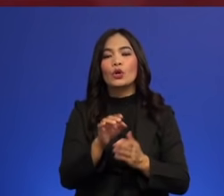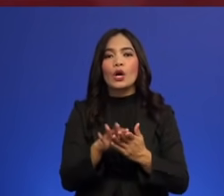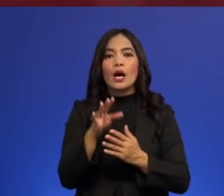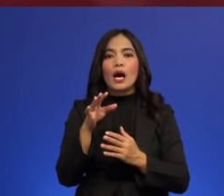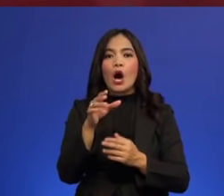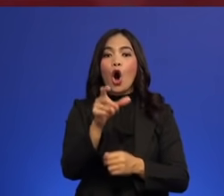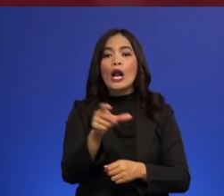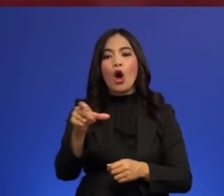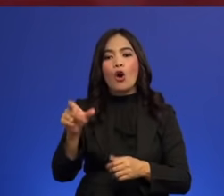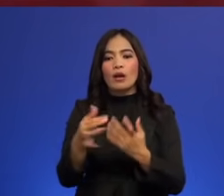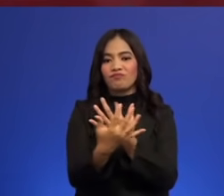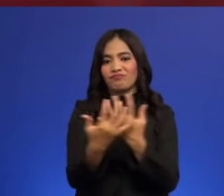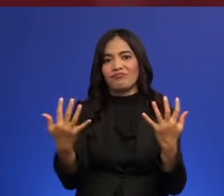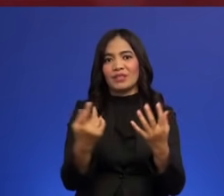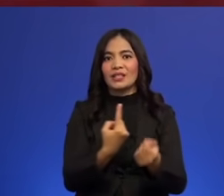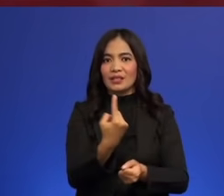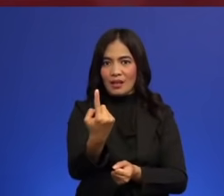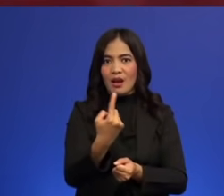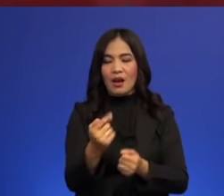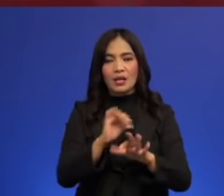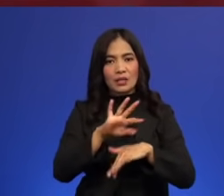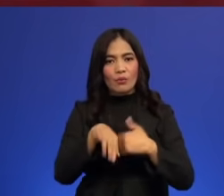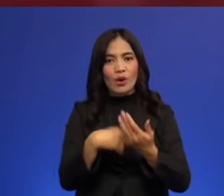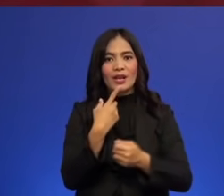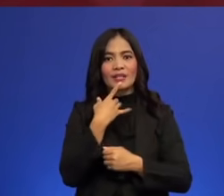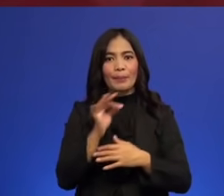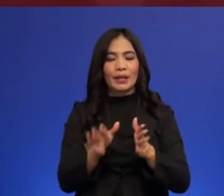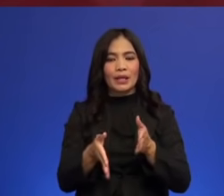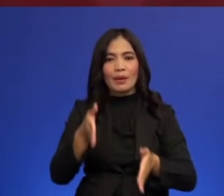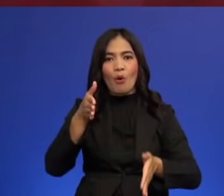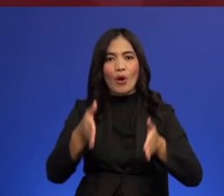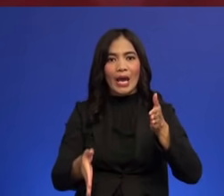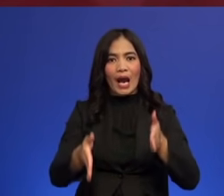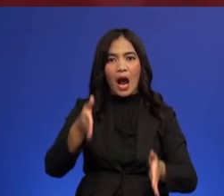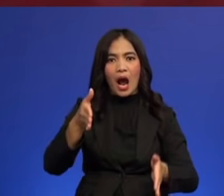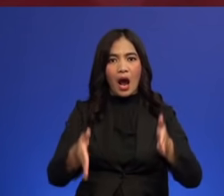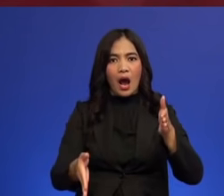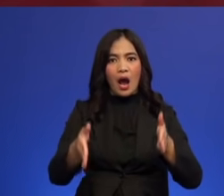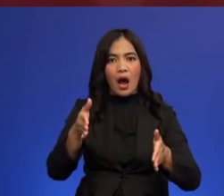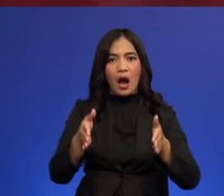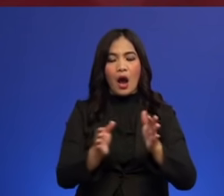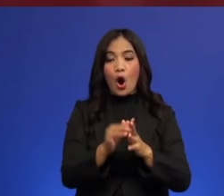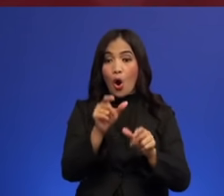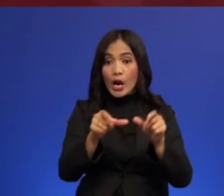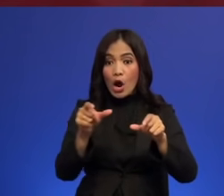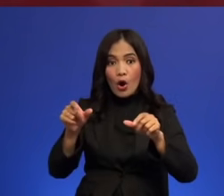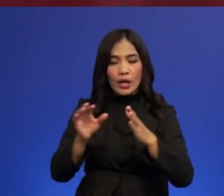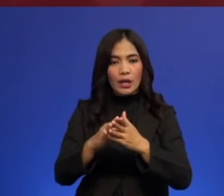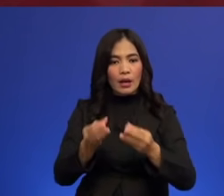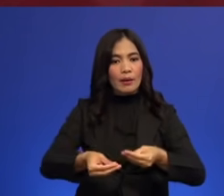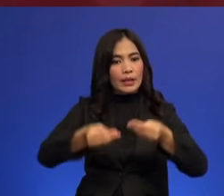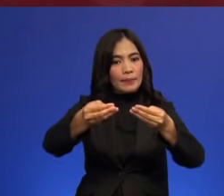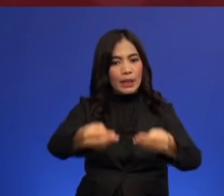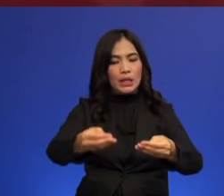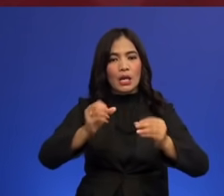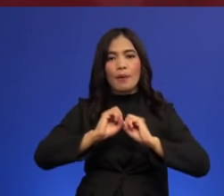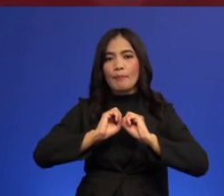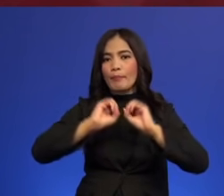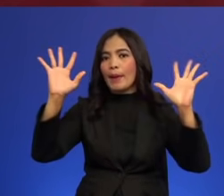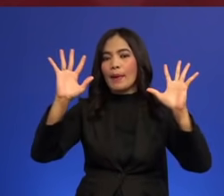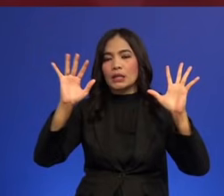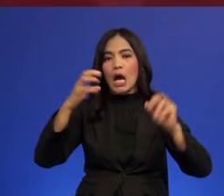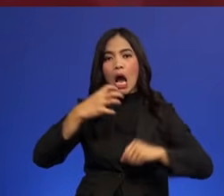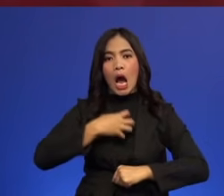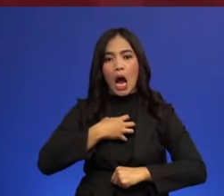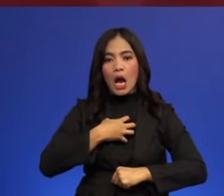boneka. Manusia makhluk yang diberi kehendak bebas, ia bisa taat kepada Allah atau